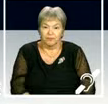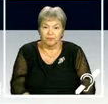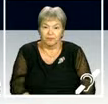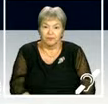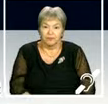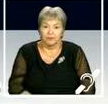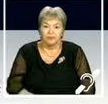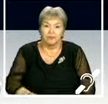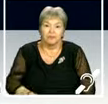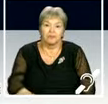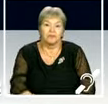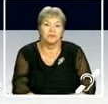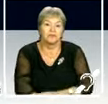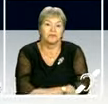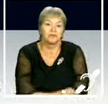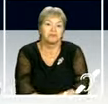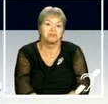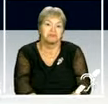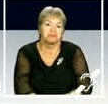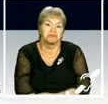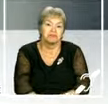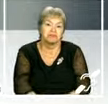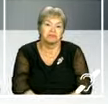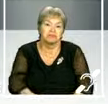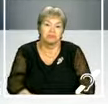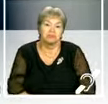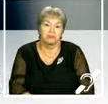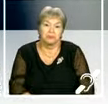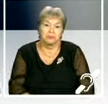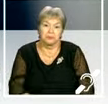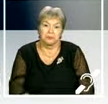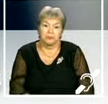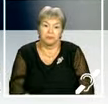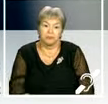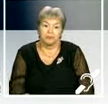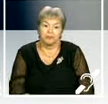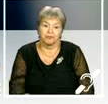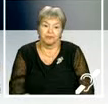все имеющиеся в нашем распоряжении средства.